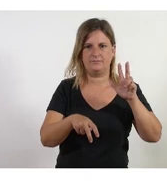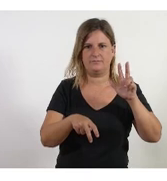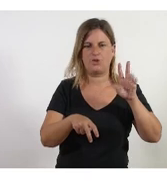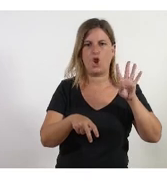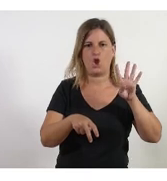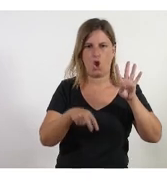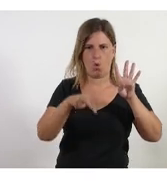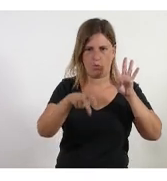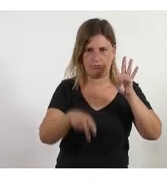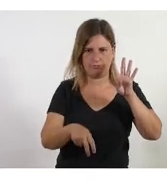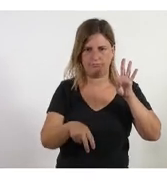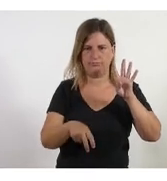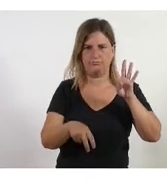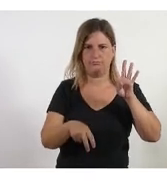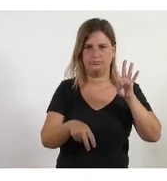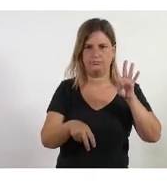Nou.